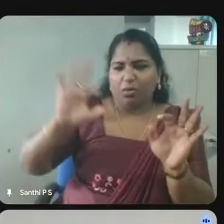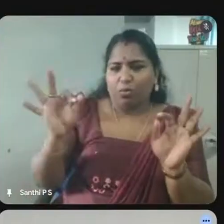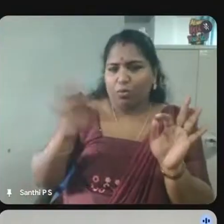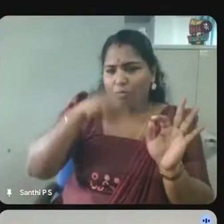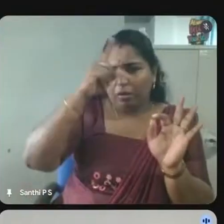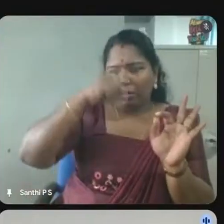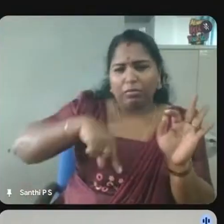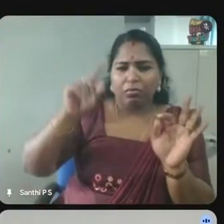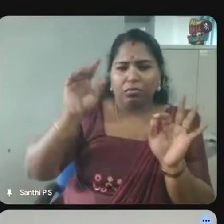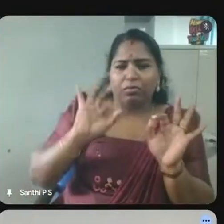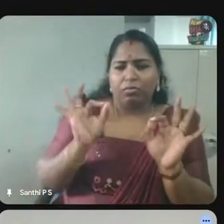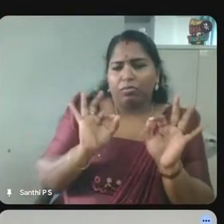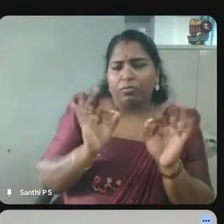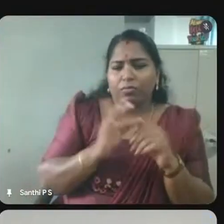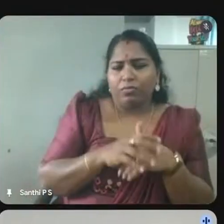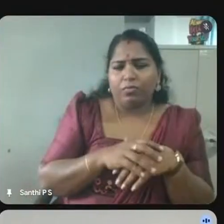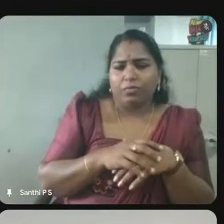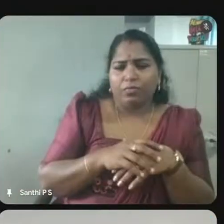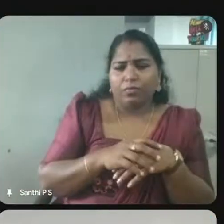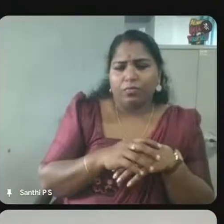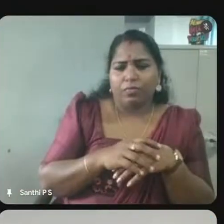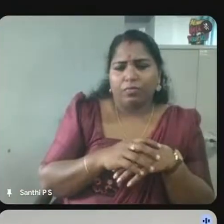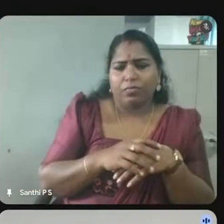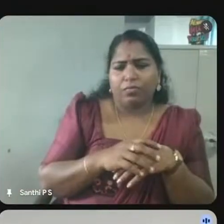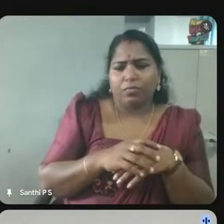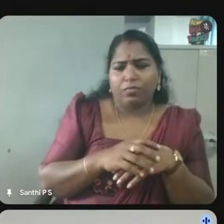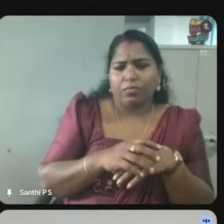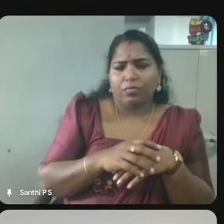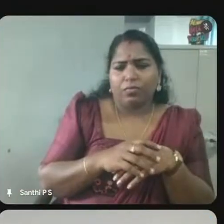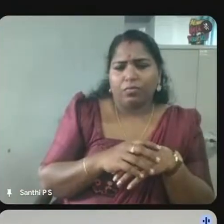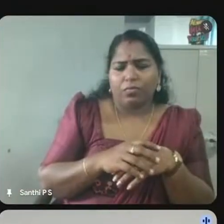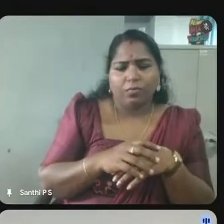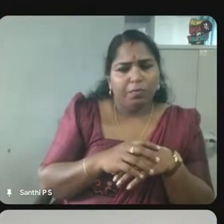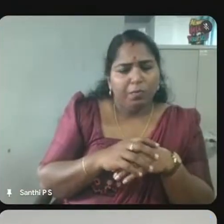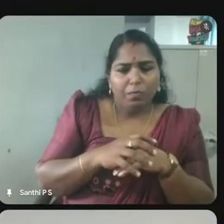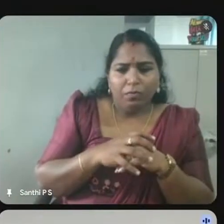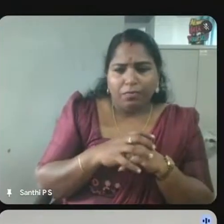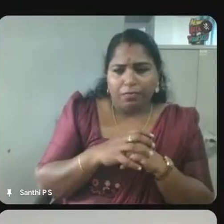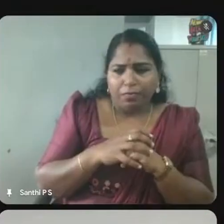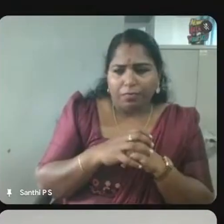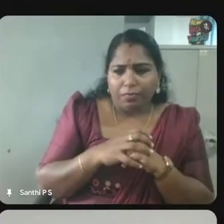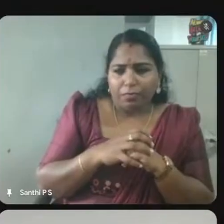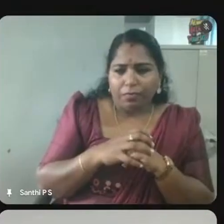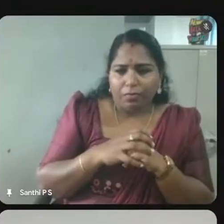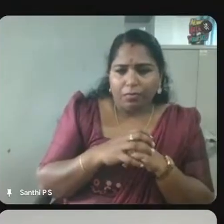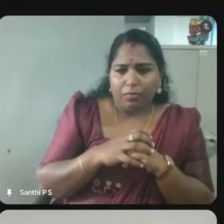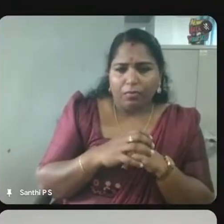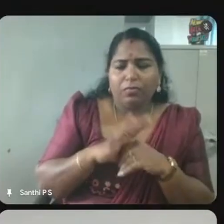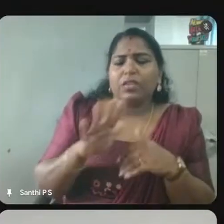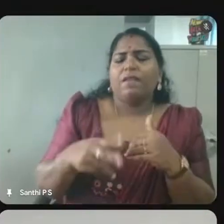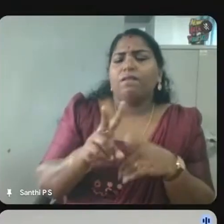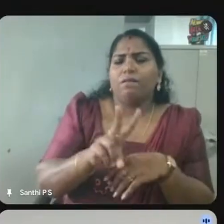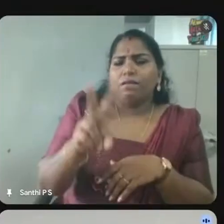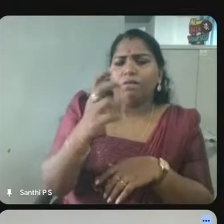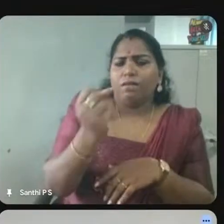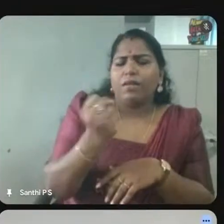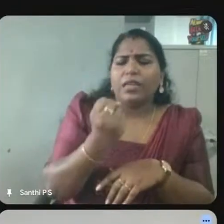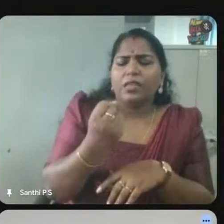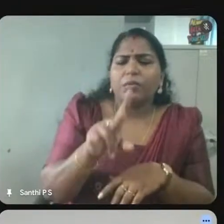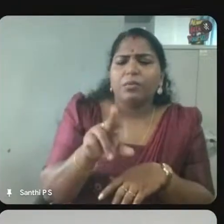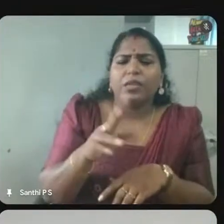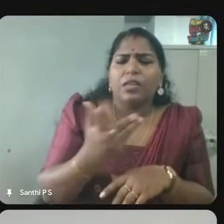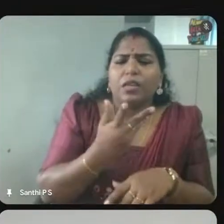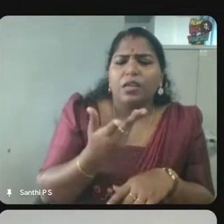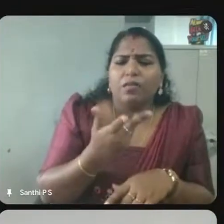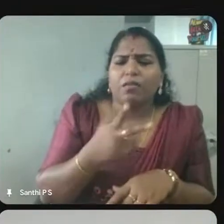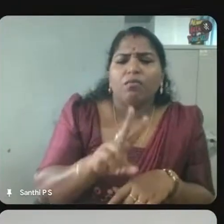ഇന്ത്യയിലേ ഇല്ല. ഈ പറഞ്ഞ ഏത് വിറ്റാമിനാണ് റെക്കമെൻഡ് ചെയ്യുന്നത് കൂടുതലും? സോറി, ഏത് വൈറ്റമിൻ ട്രീറ്റ്മെന്റ് എന്ന് പറഞ്ഞില്ലേ?